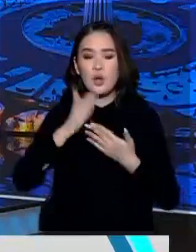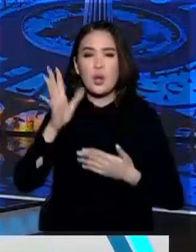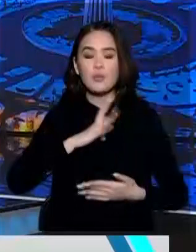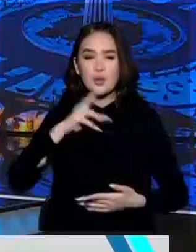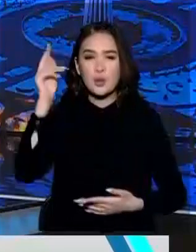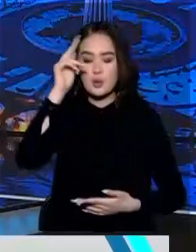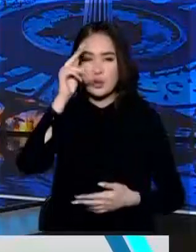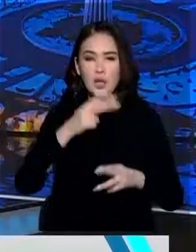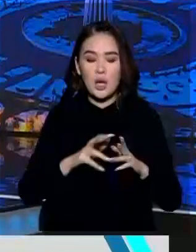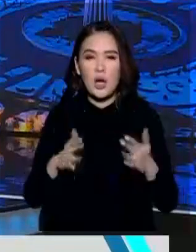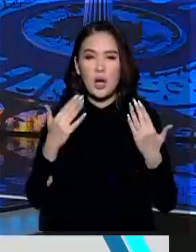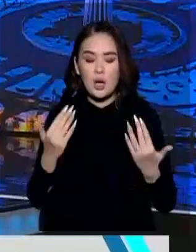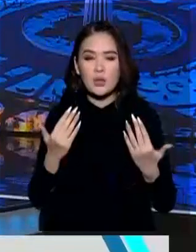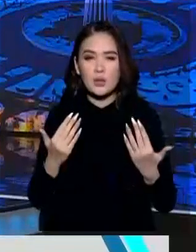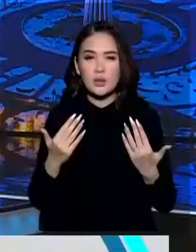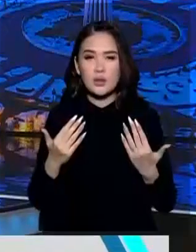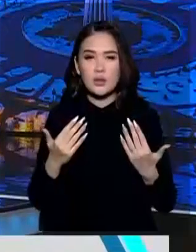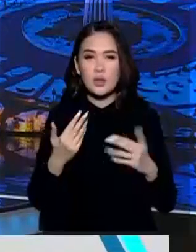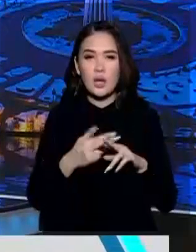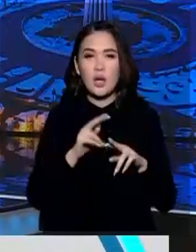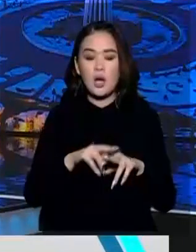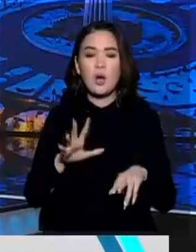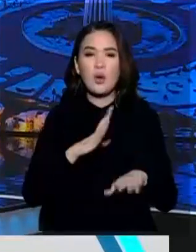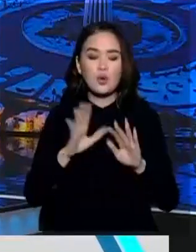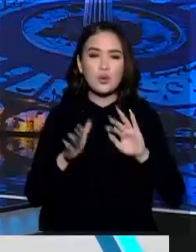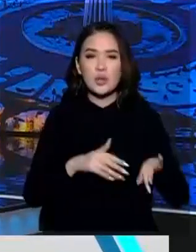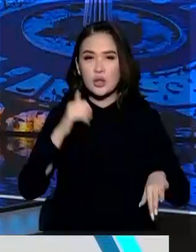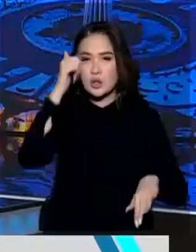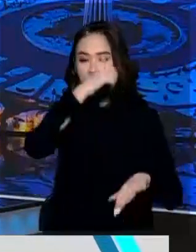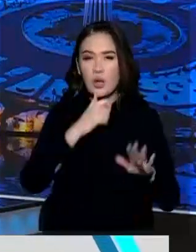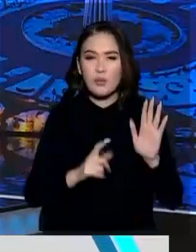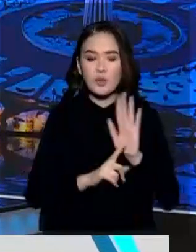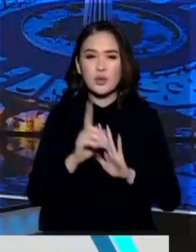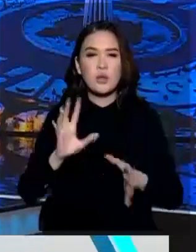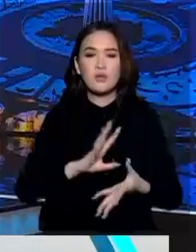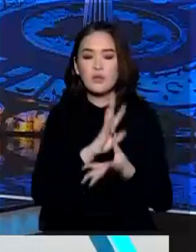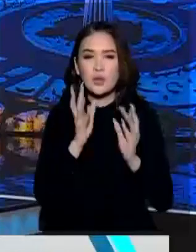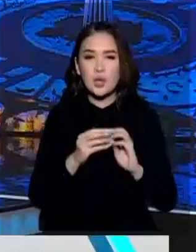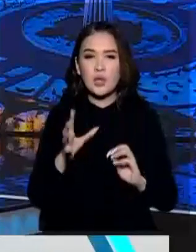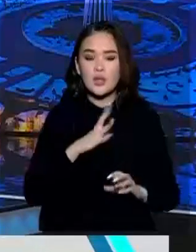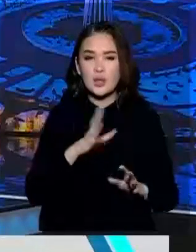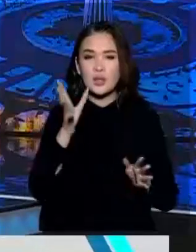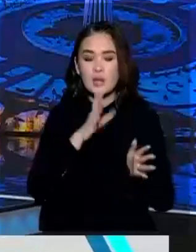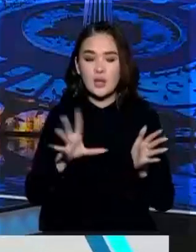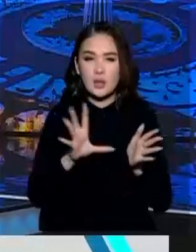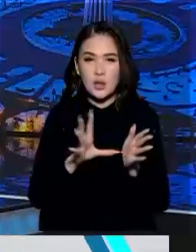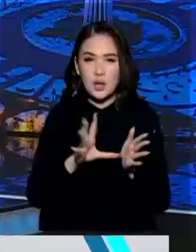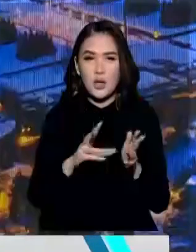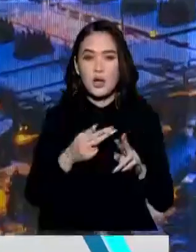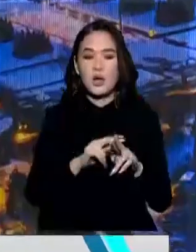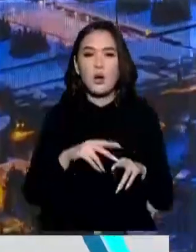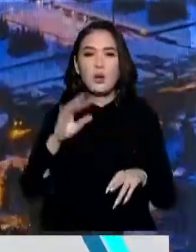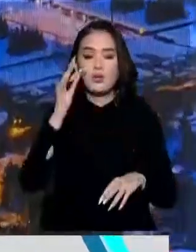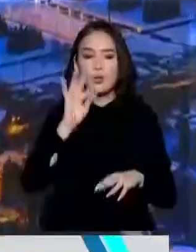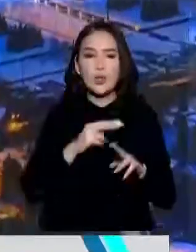тікелей қазір өткен жылдан бастап негізгі басымдық бағыт техникалық мамандықтар. Олардың